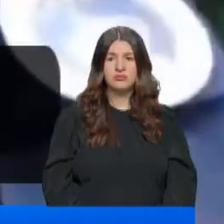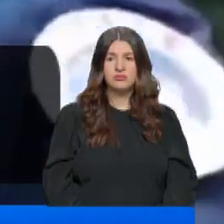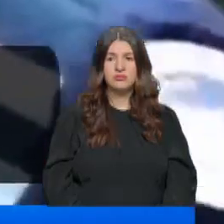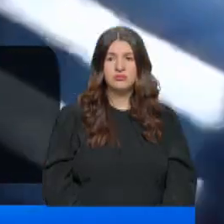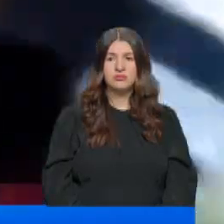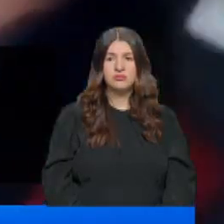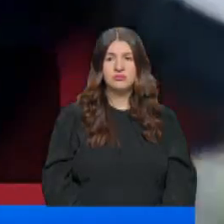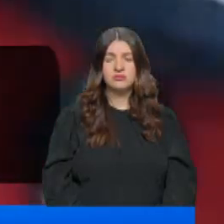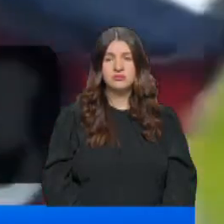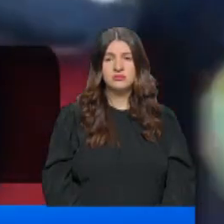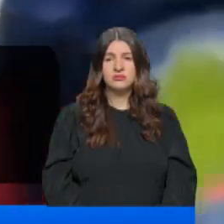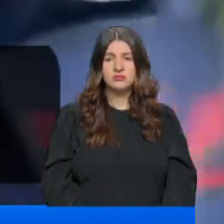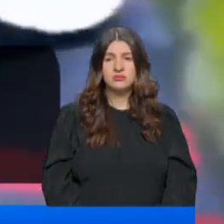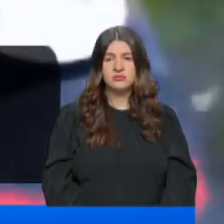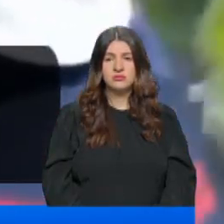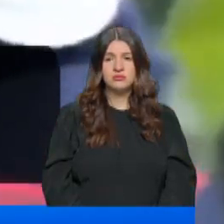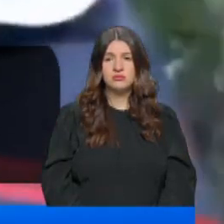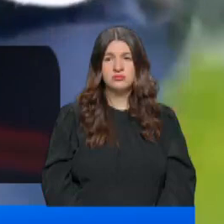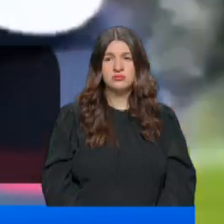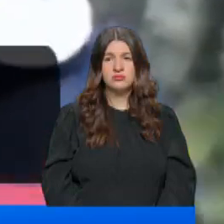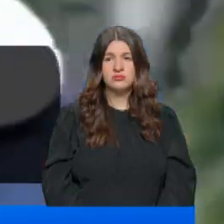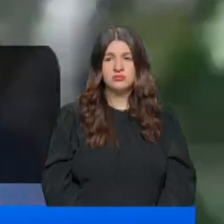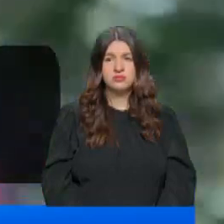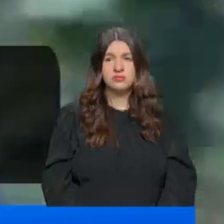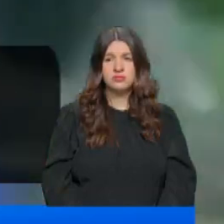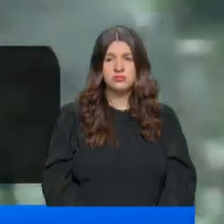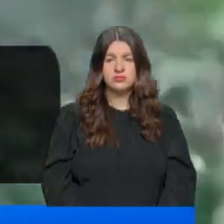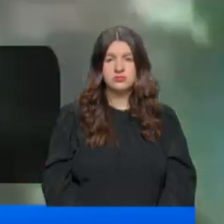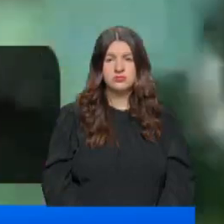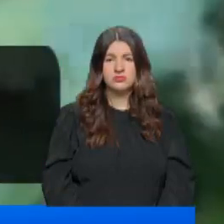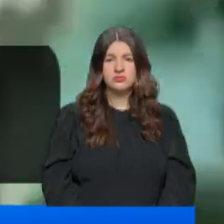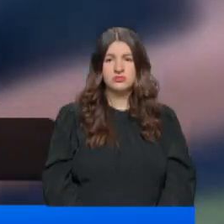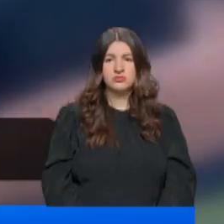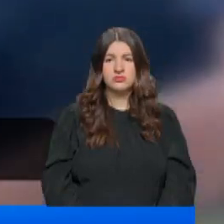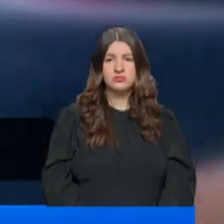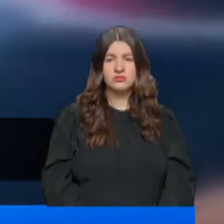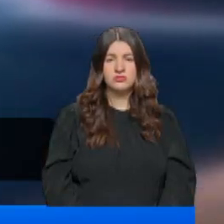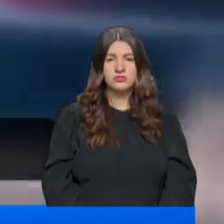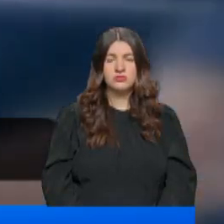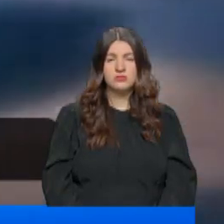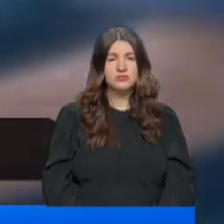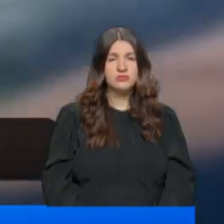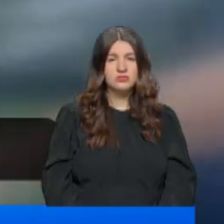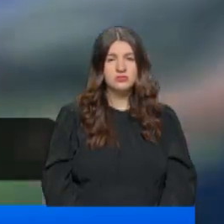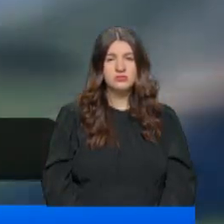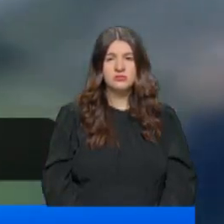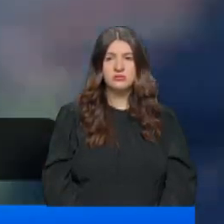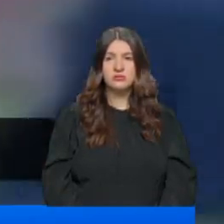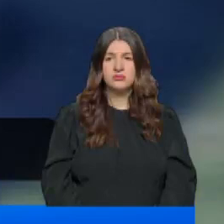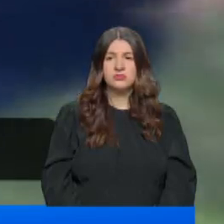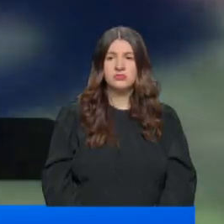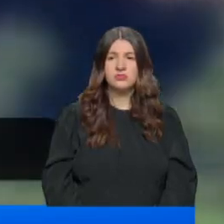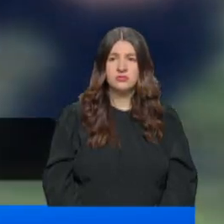adam... Bununla ilgili kanun tamam, nedir? Video çekmeyin. Kanunu aşağıda gösteririm size. Burada resmen eziyet yapıyorlar adama